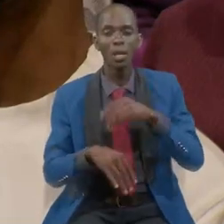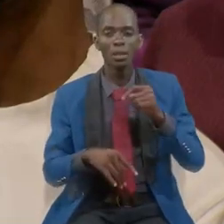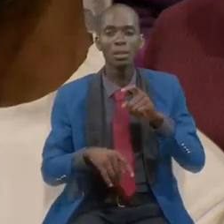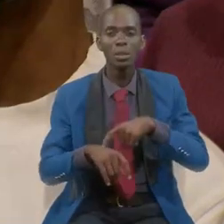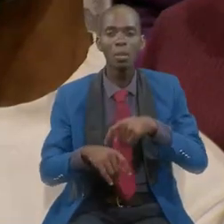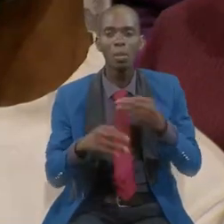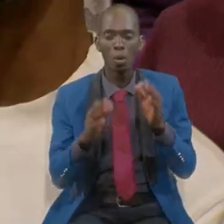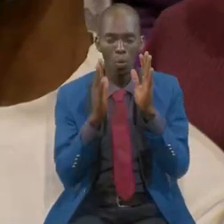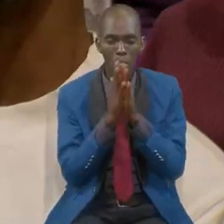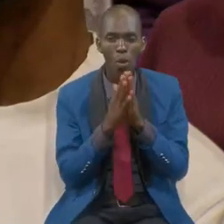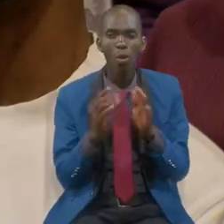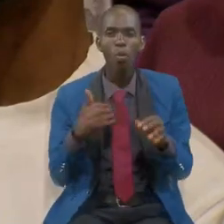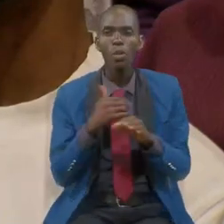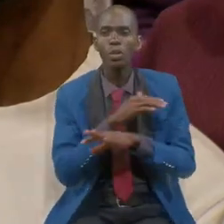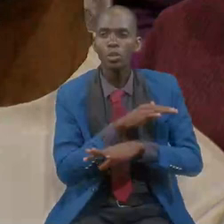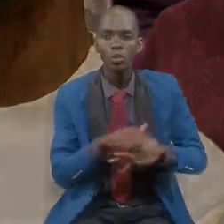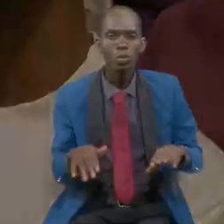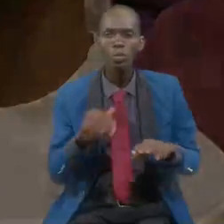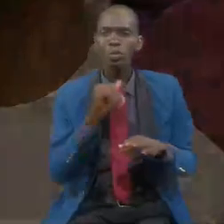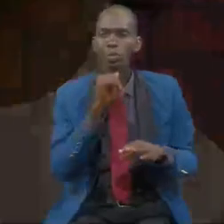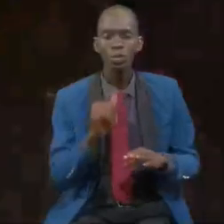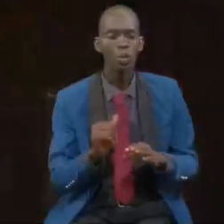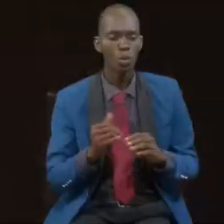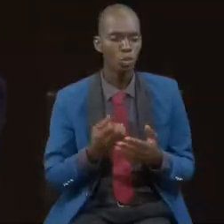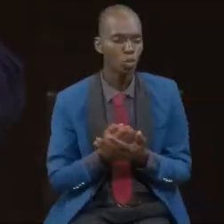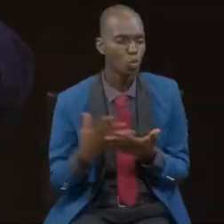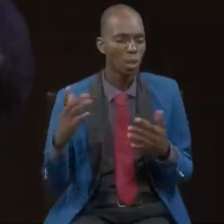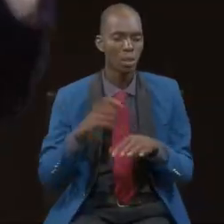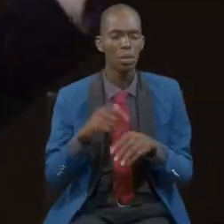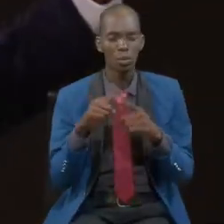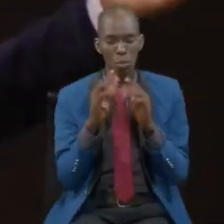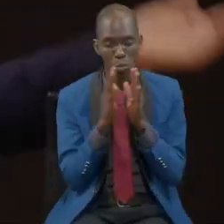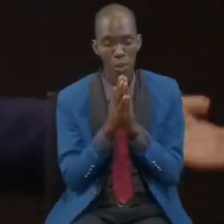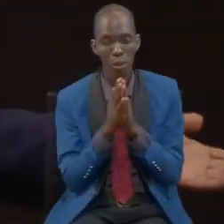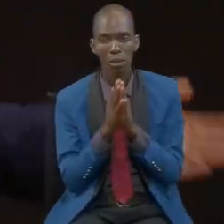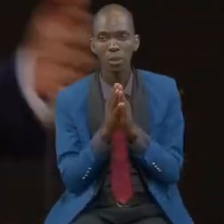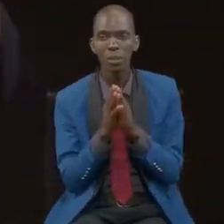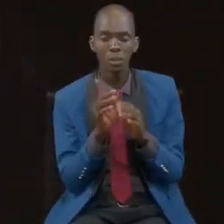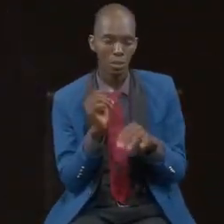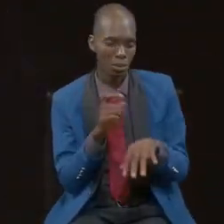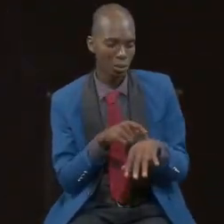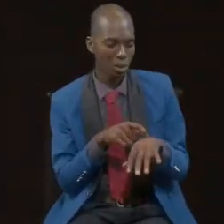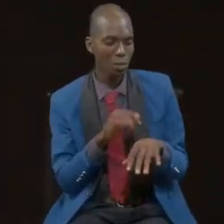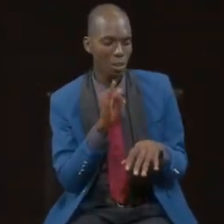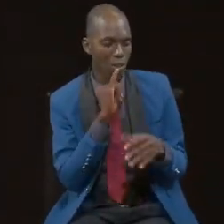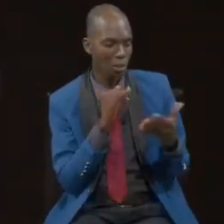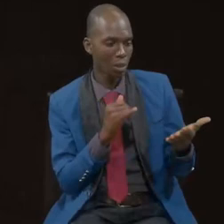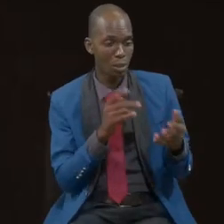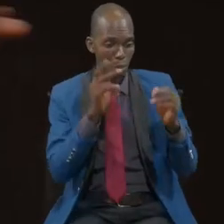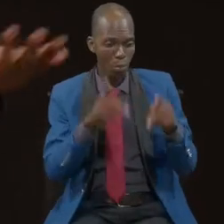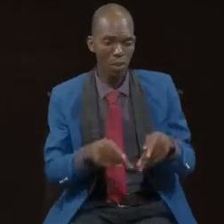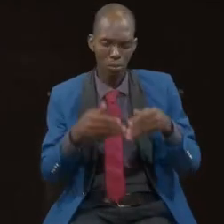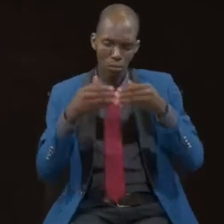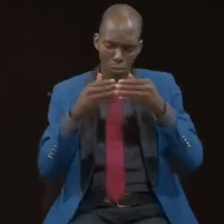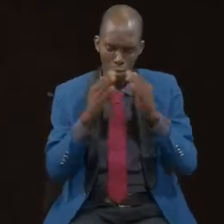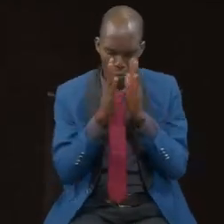nous être vus dans le miroir, et au temps de la prière, nous ne donnons pas le temps à la prière, la